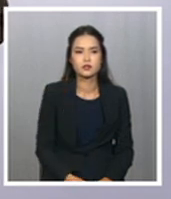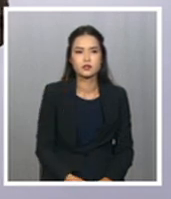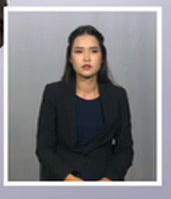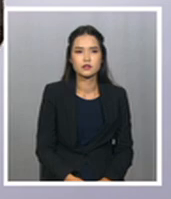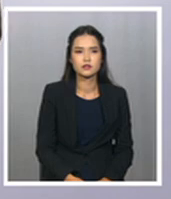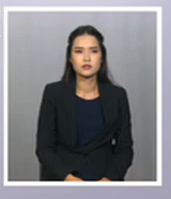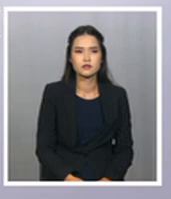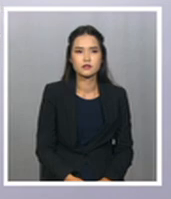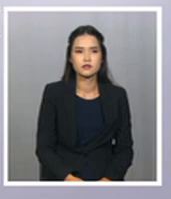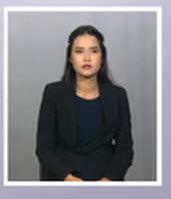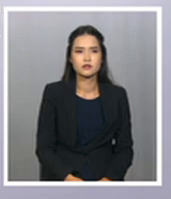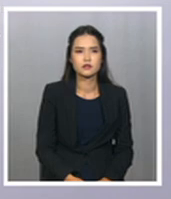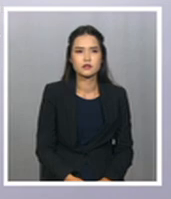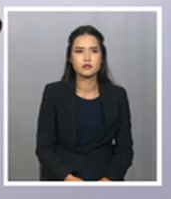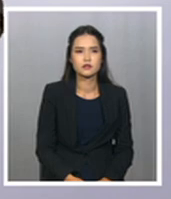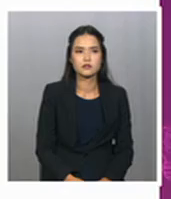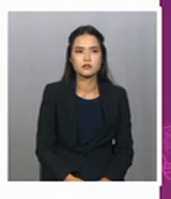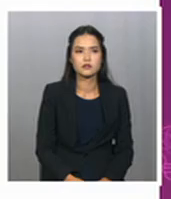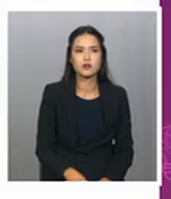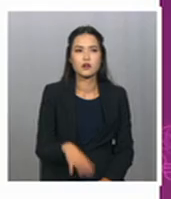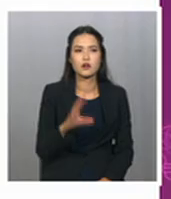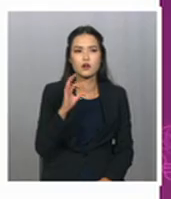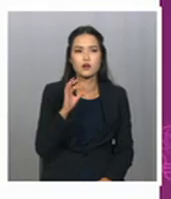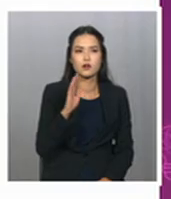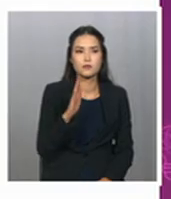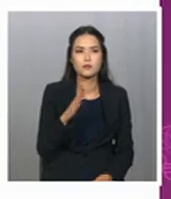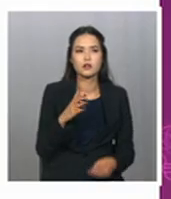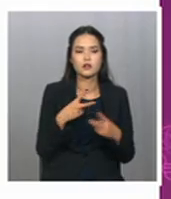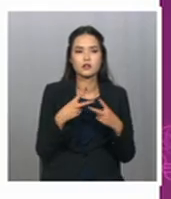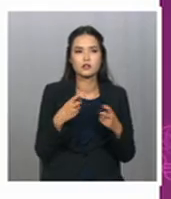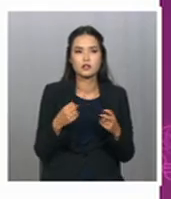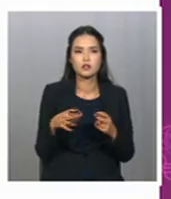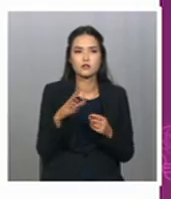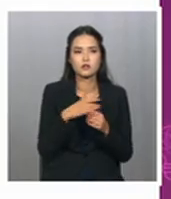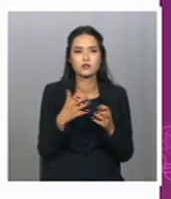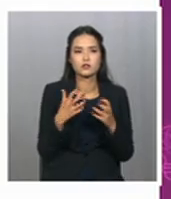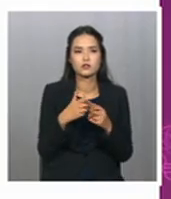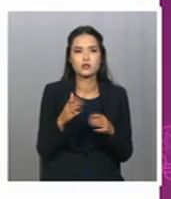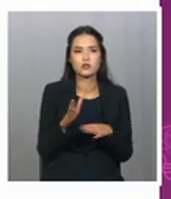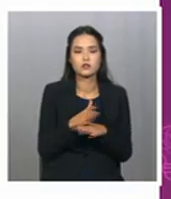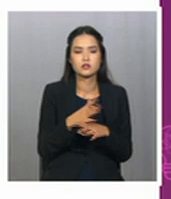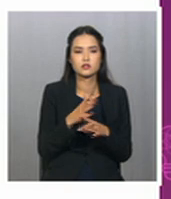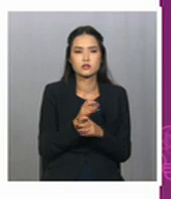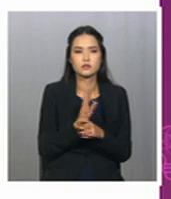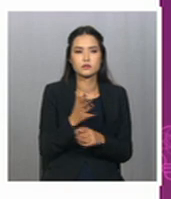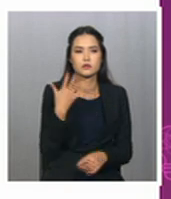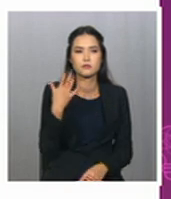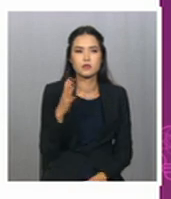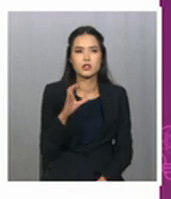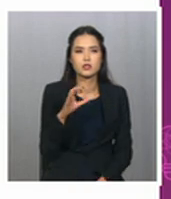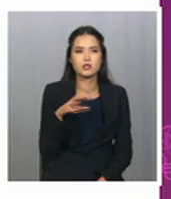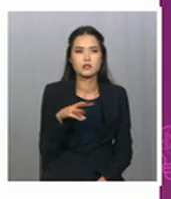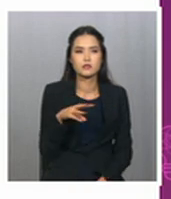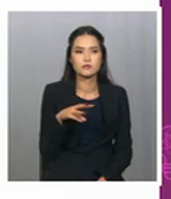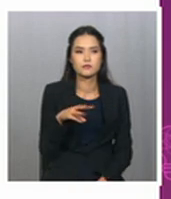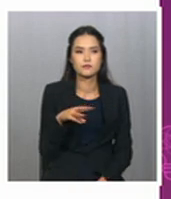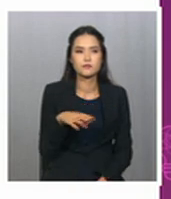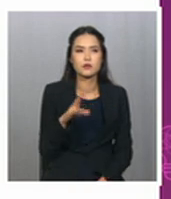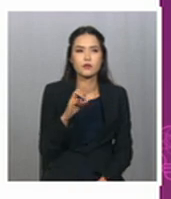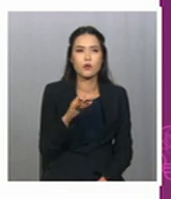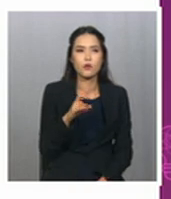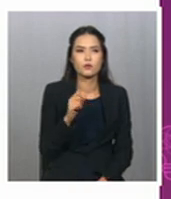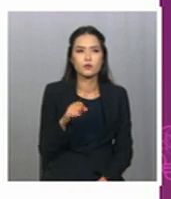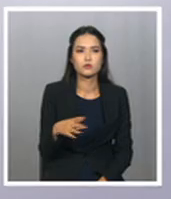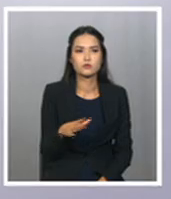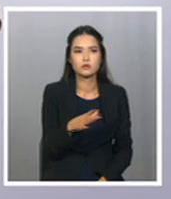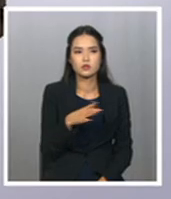айырымына тең, яғни 25-ке тең, бұл жерден OB 5 сантиметр. Яғни, конустың табанының